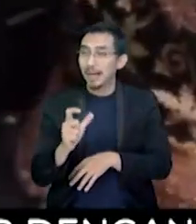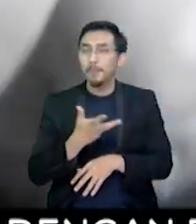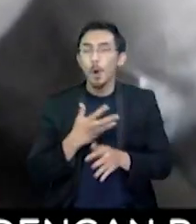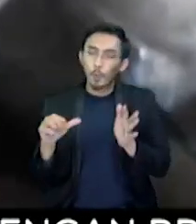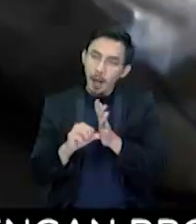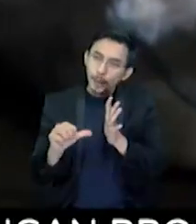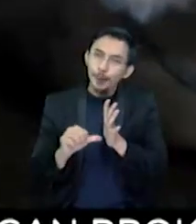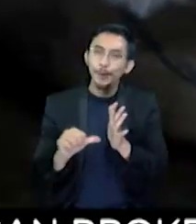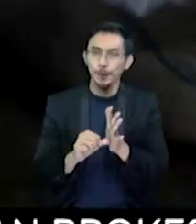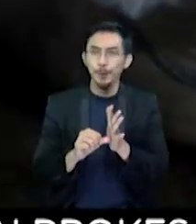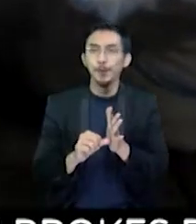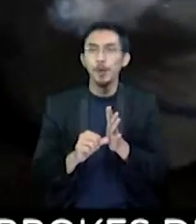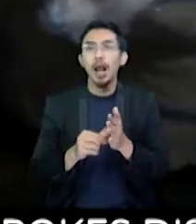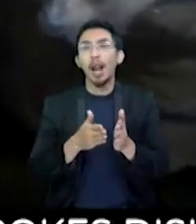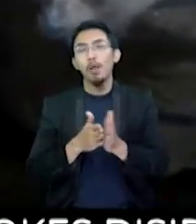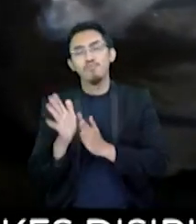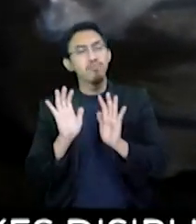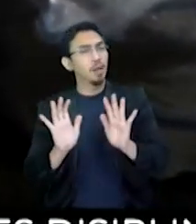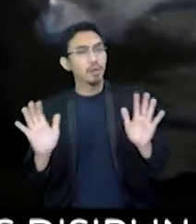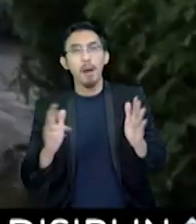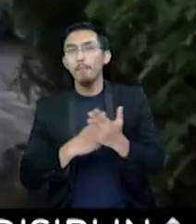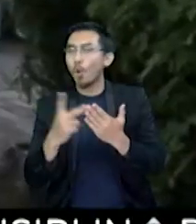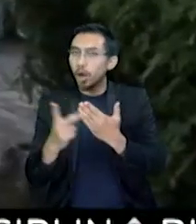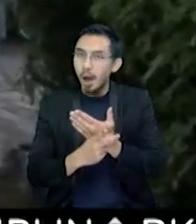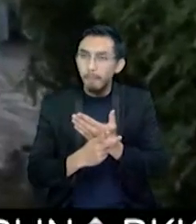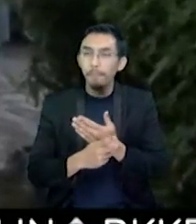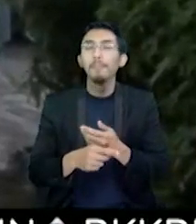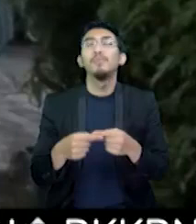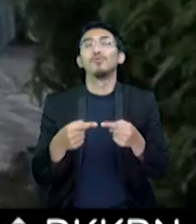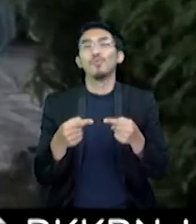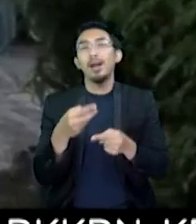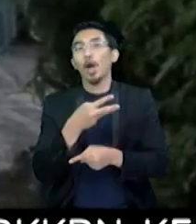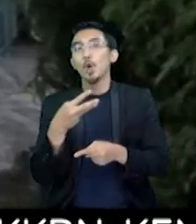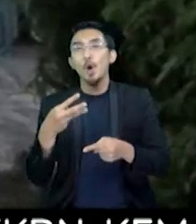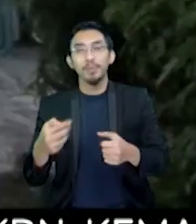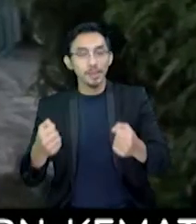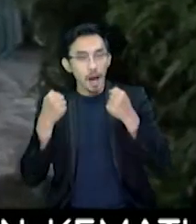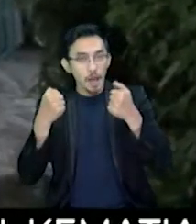programnya untuk mewujudkan Indonesia sehat dan sejahtera. Dari Kudus, Jawa Tengah, Nur Khoirudin, iNews melaporkan.